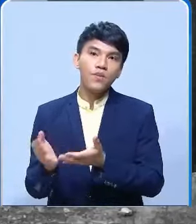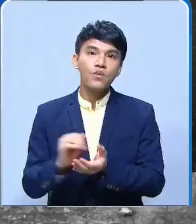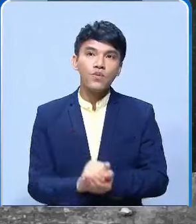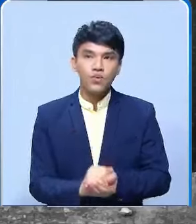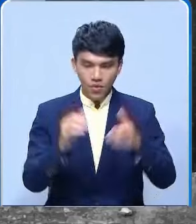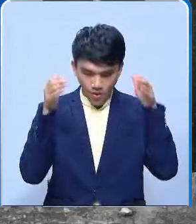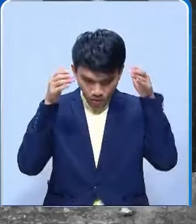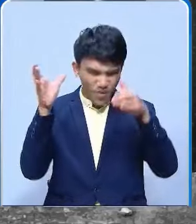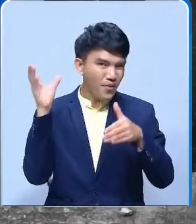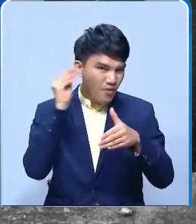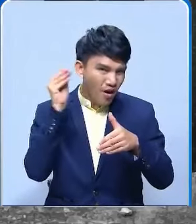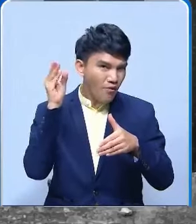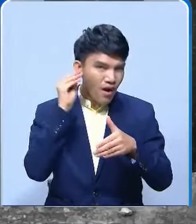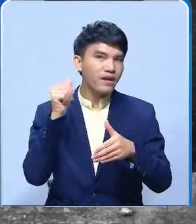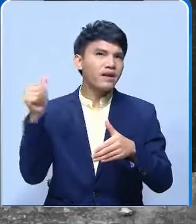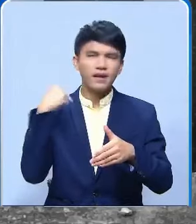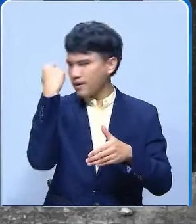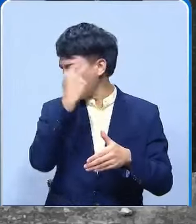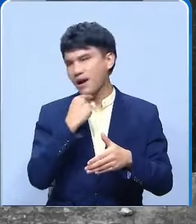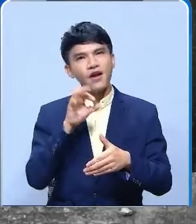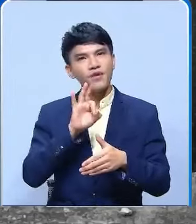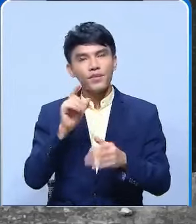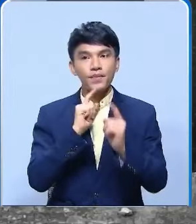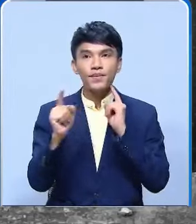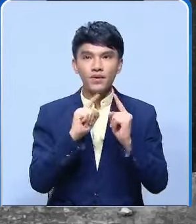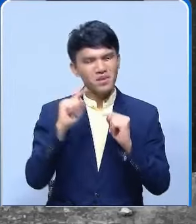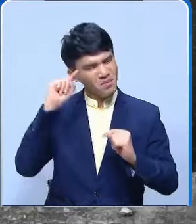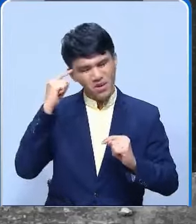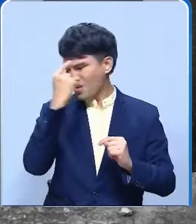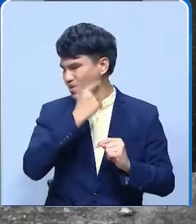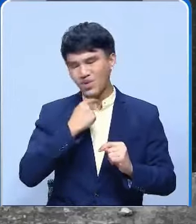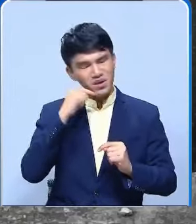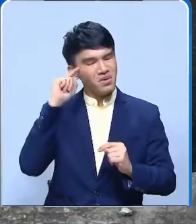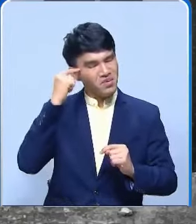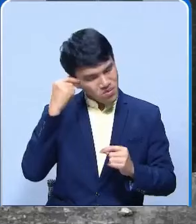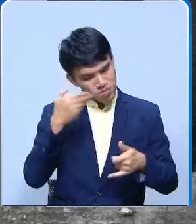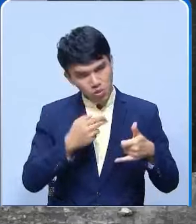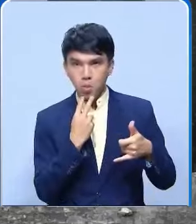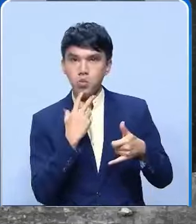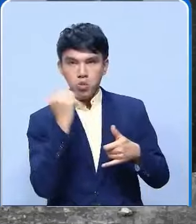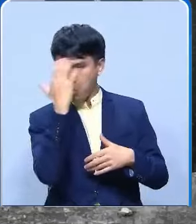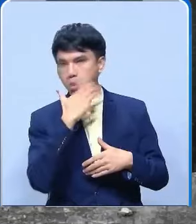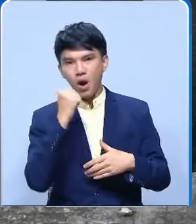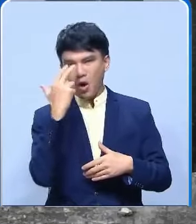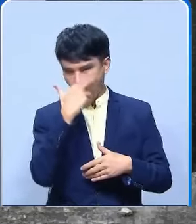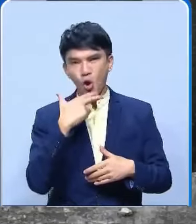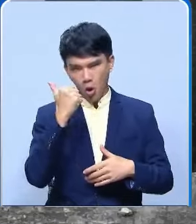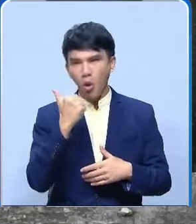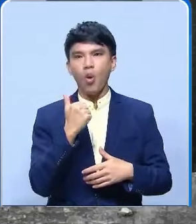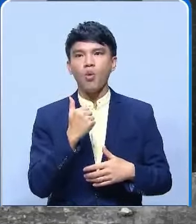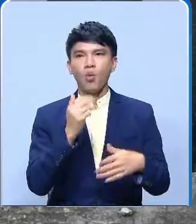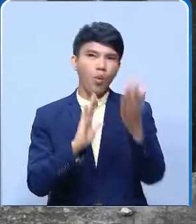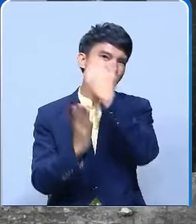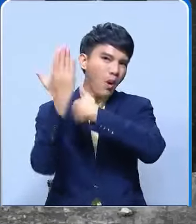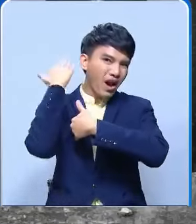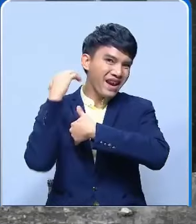จฟังให้ดีคุณผู้ชมเดี๋ยวนี้ใครทักเรามาทาง Facebook ไม่รู้จักกันมาก่อนหน้าตาดีสวยหล่อโปรไฟล์ดีห